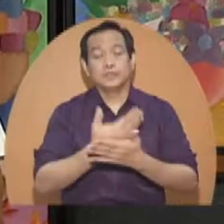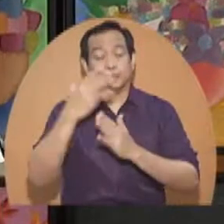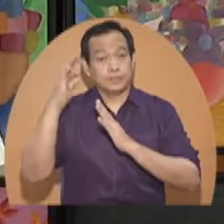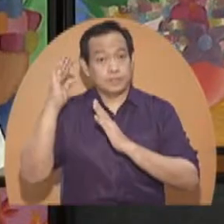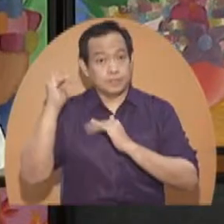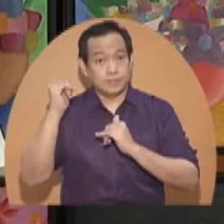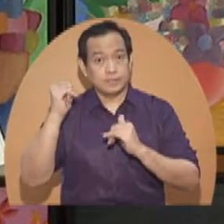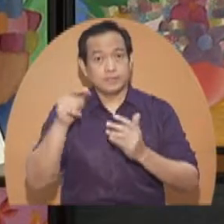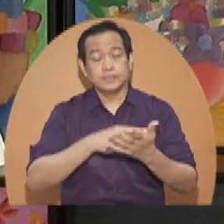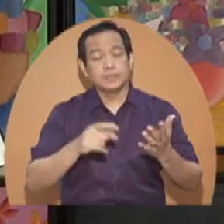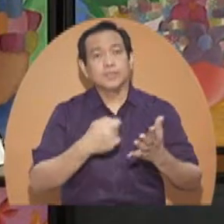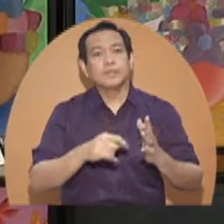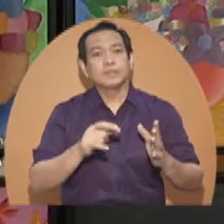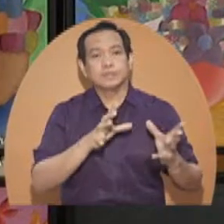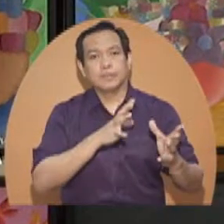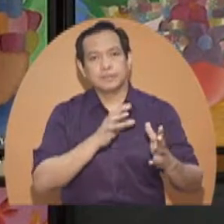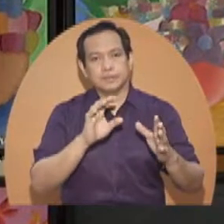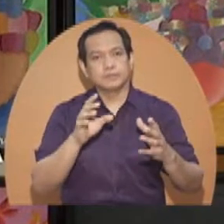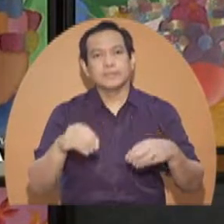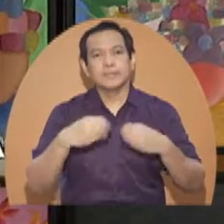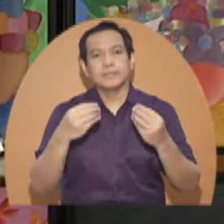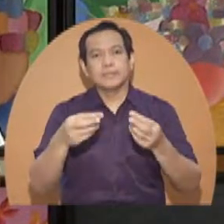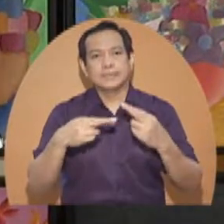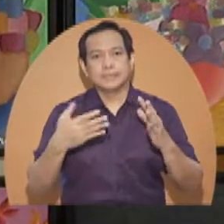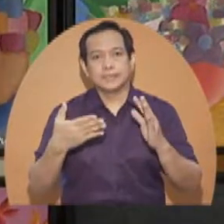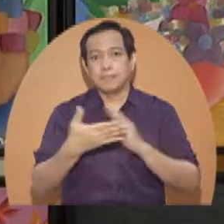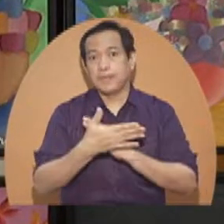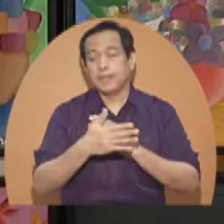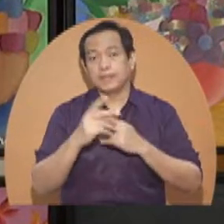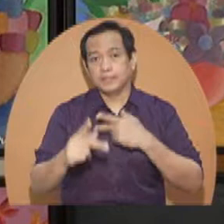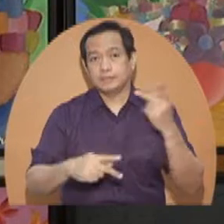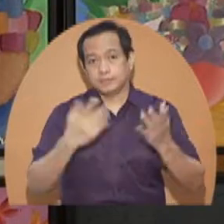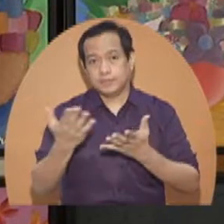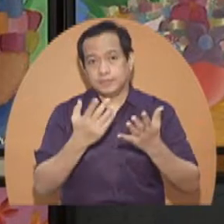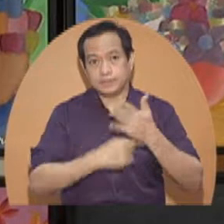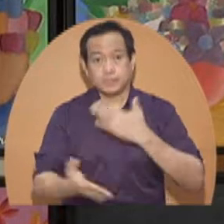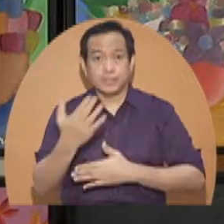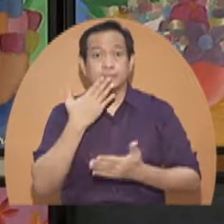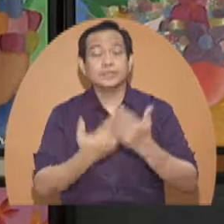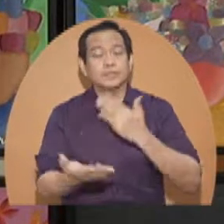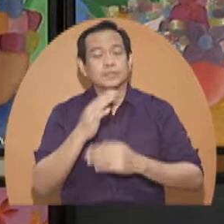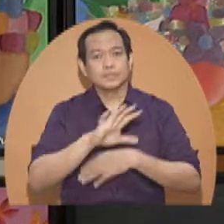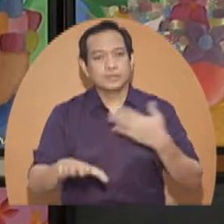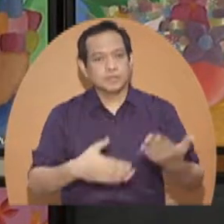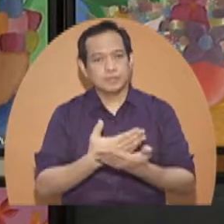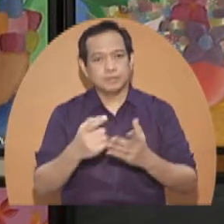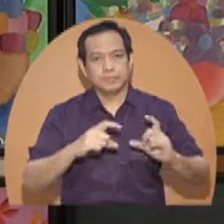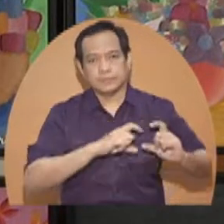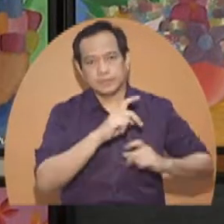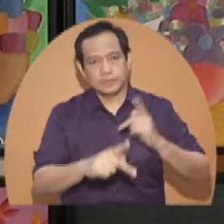Bagong pag-asa, iyan ang inaasahan na matatanggap ng ating mga kapwa ngayong umaga. Magandang umaga po sa inyong mga